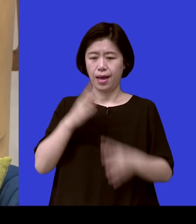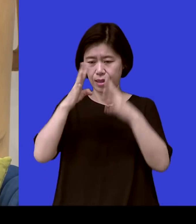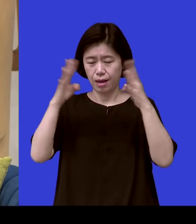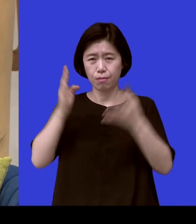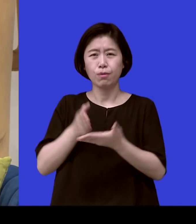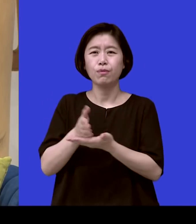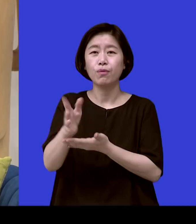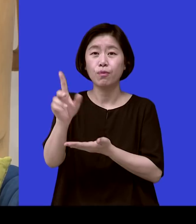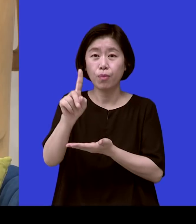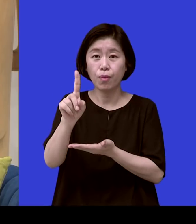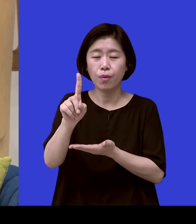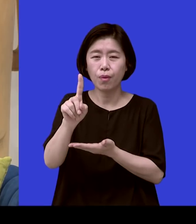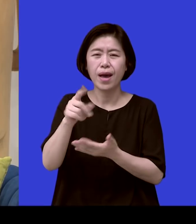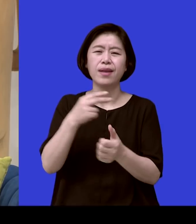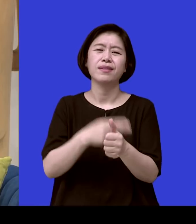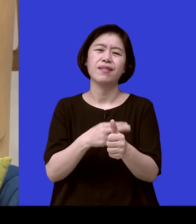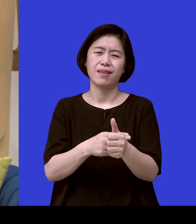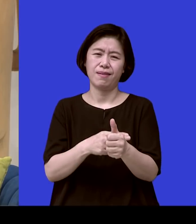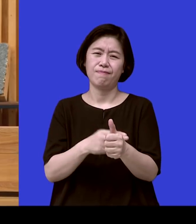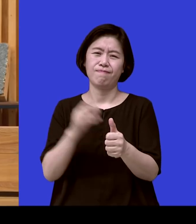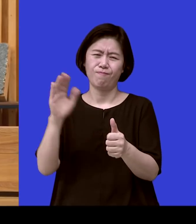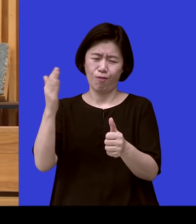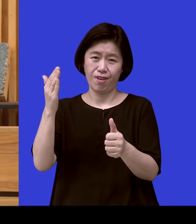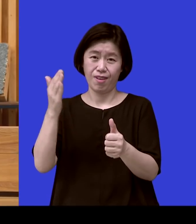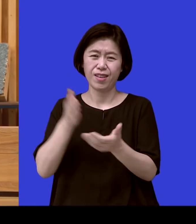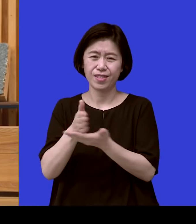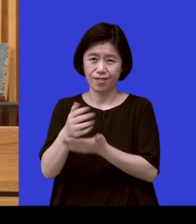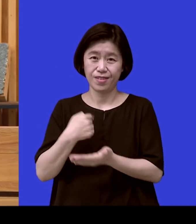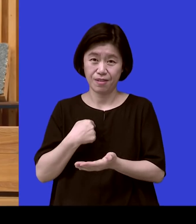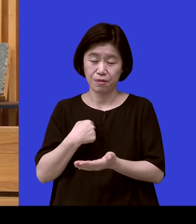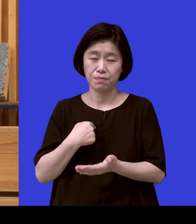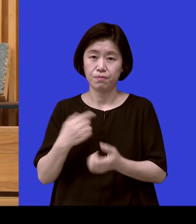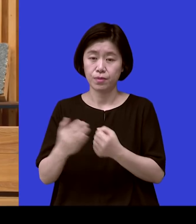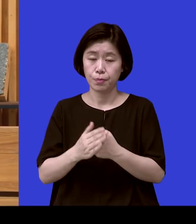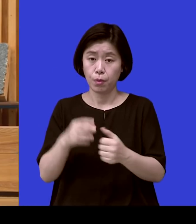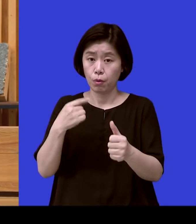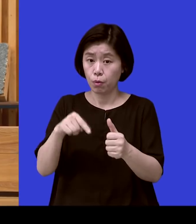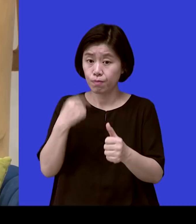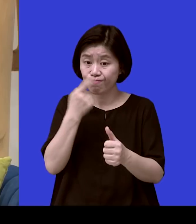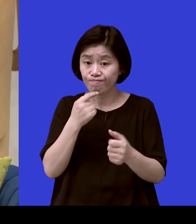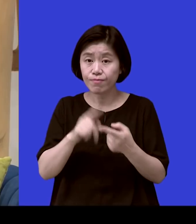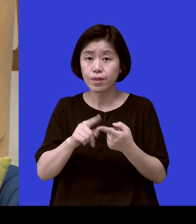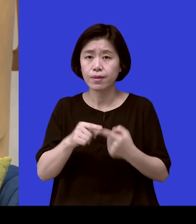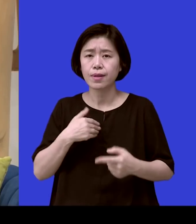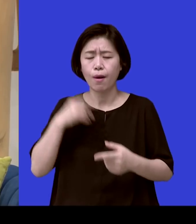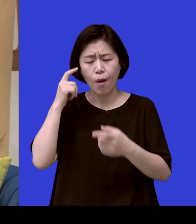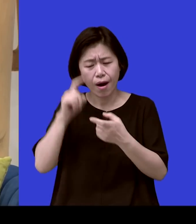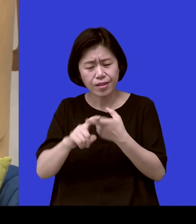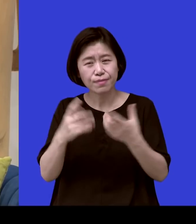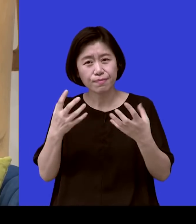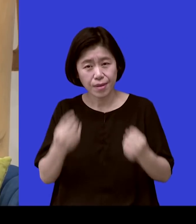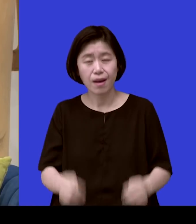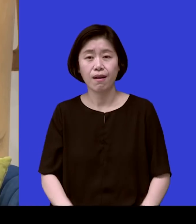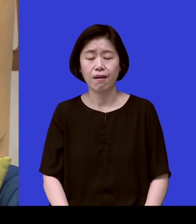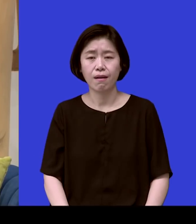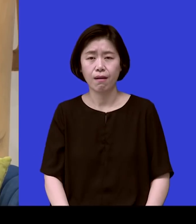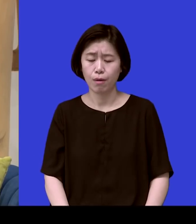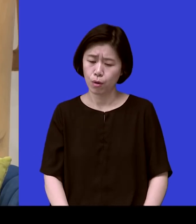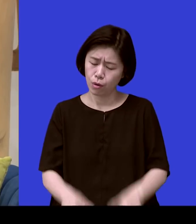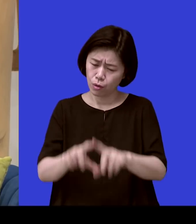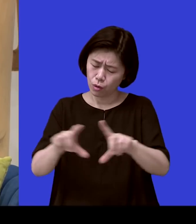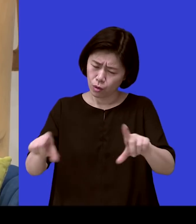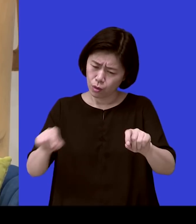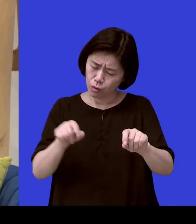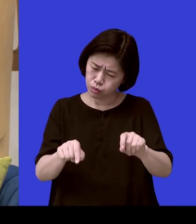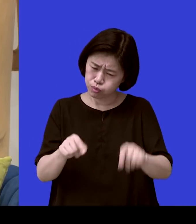나오다 보니까 예. 교육학에 관심이 많았어요. 아, 예. 근데 그걸 잠깐 읽어봐도 이런 이론이 없는데